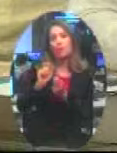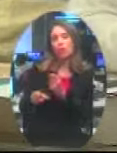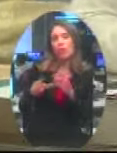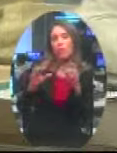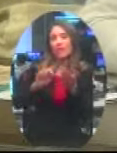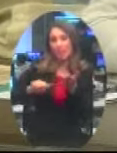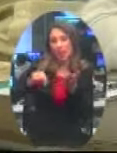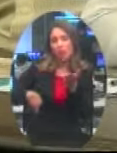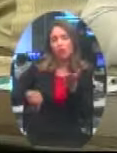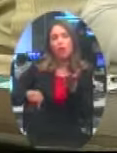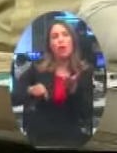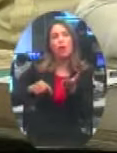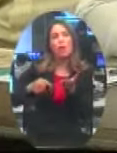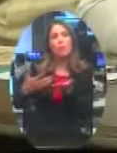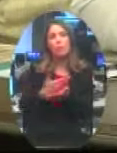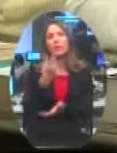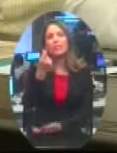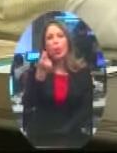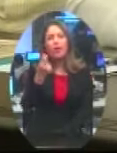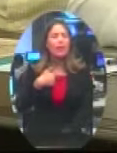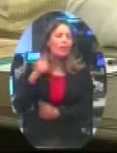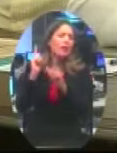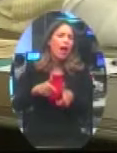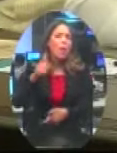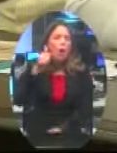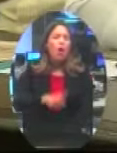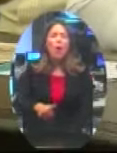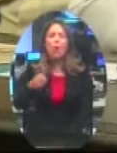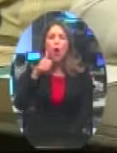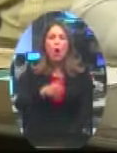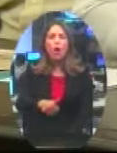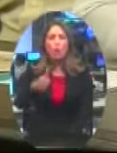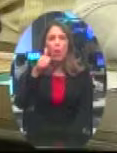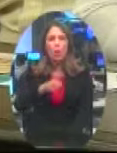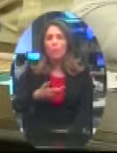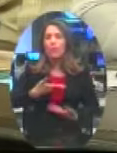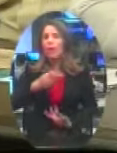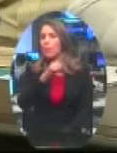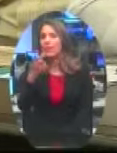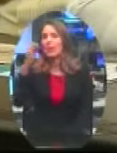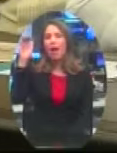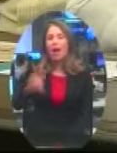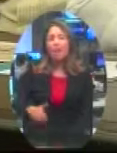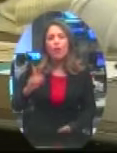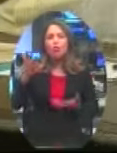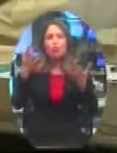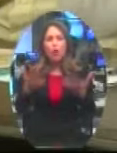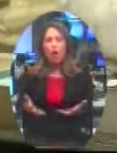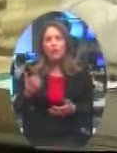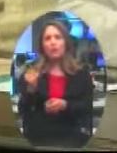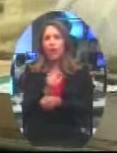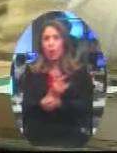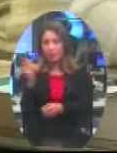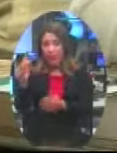מסכורת באותות ובמופתים, נלחם כל יום, כל יום, כל יום, קולט 120 אלף טון ירקות. מי אתם שתבואו תורידו את המכס